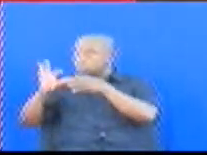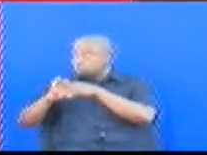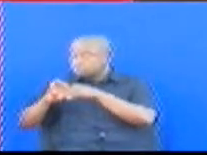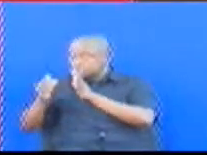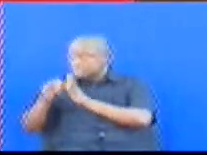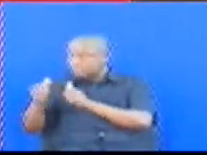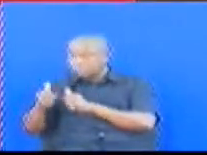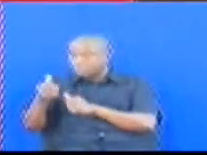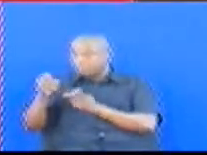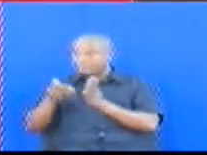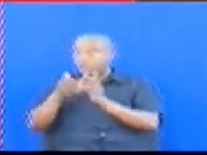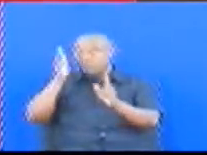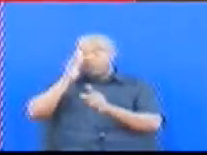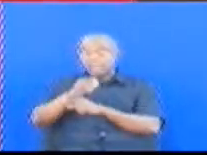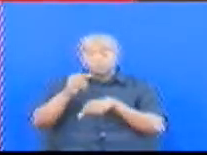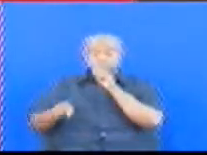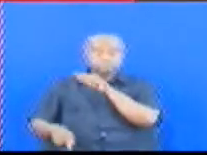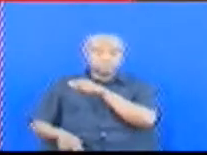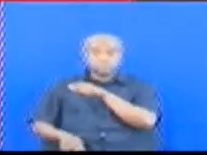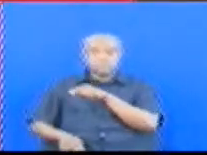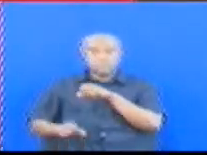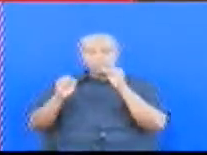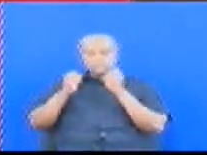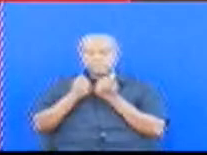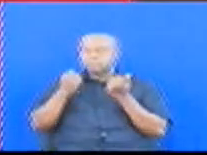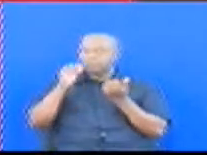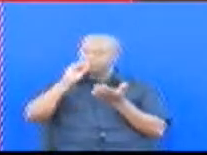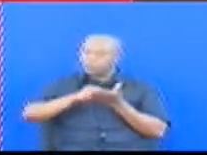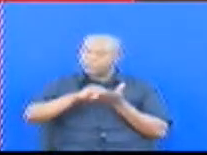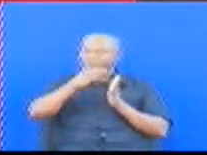lao ni hilo, basi viwekwe vigezo maalumu